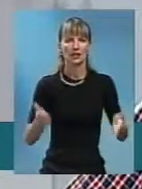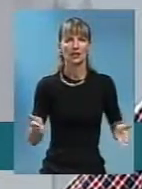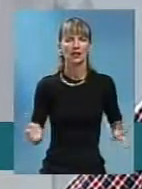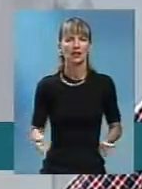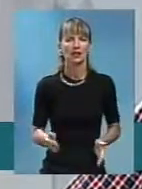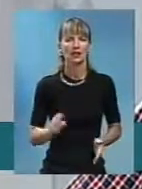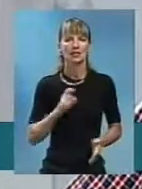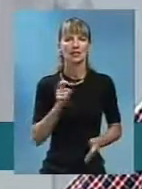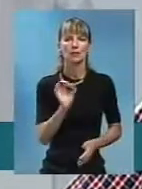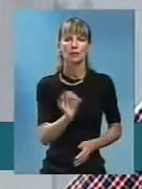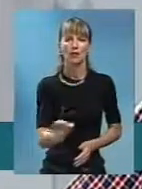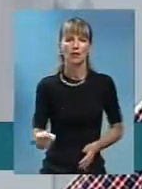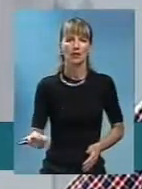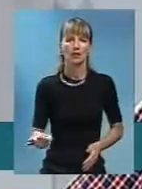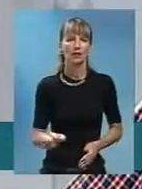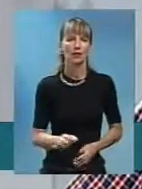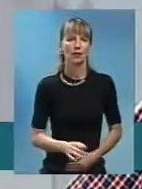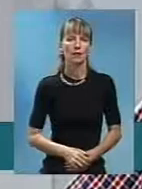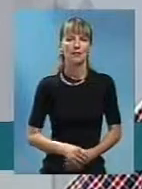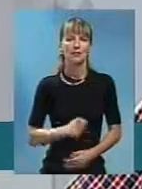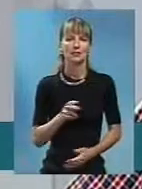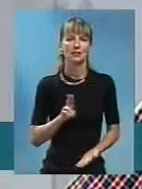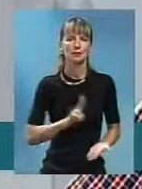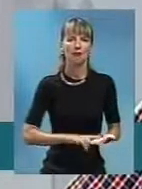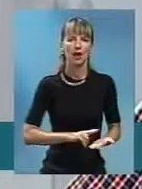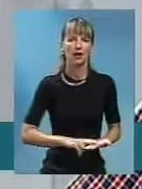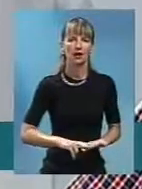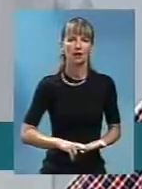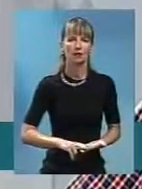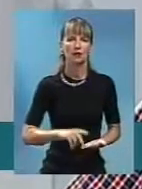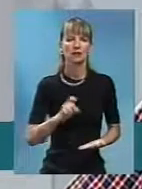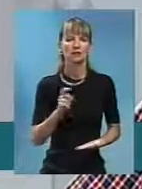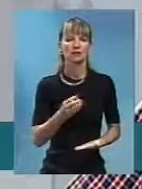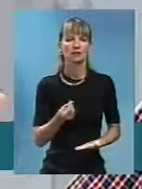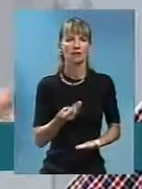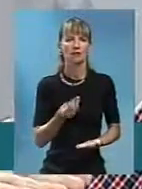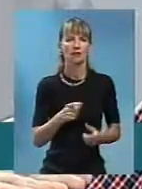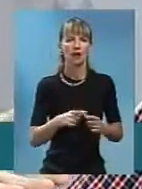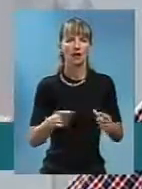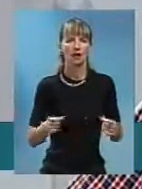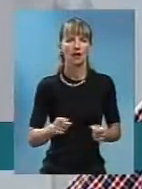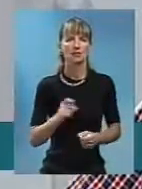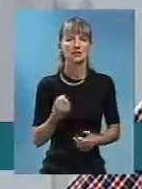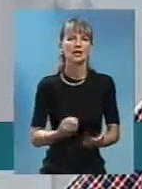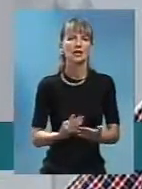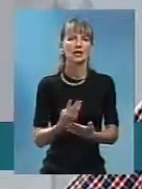з монетами, з марками, з банкнотами, з тризубами,